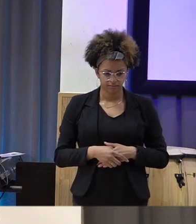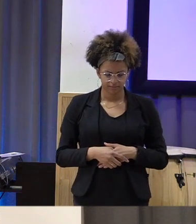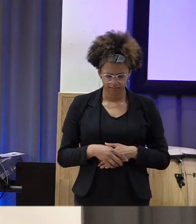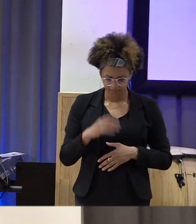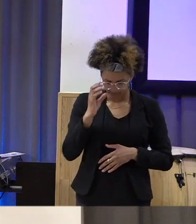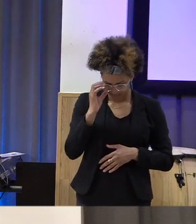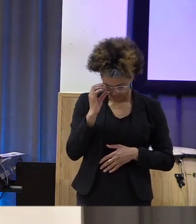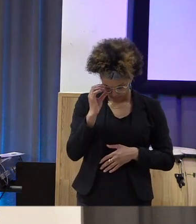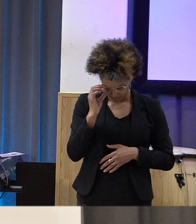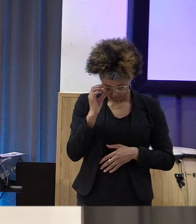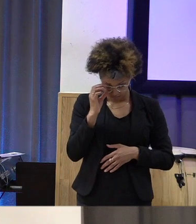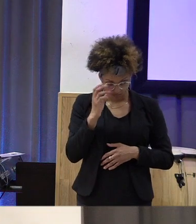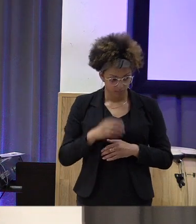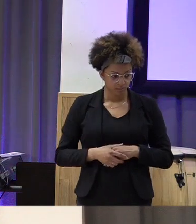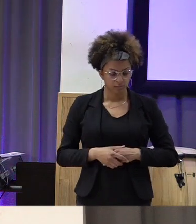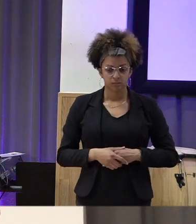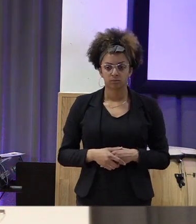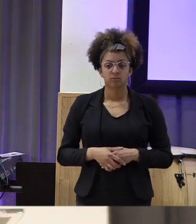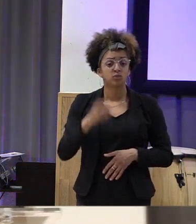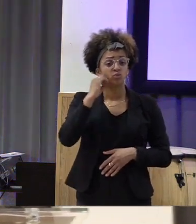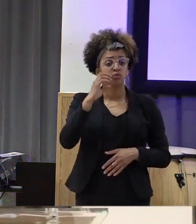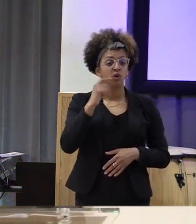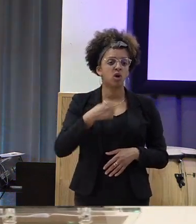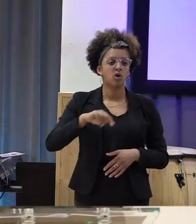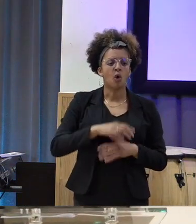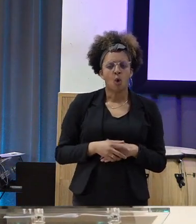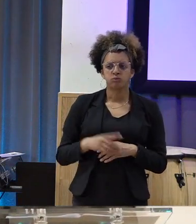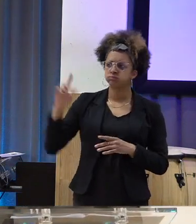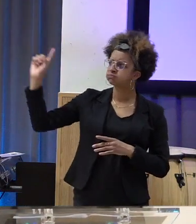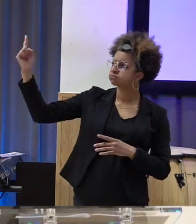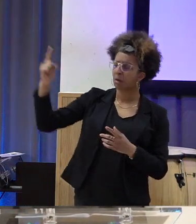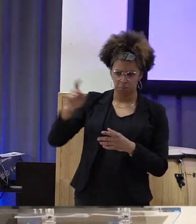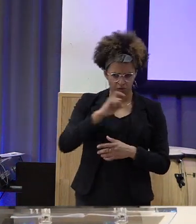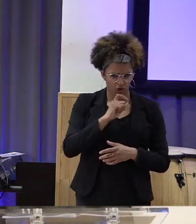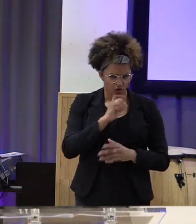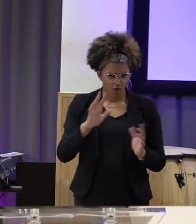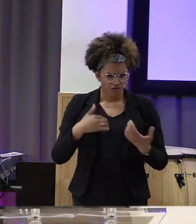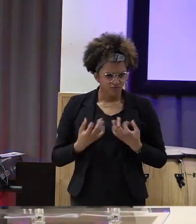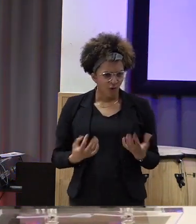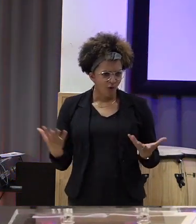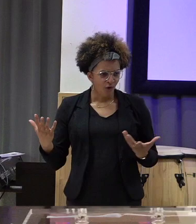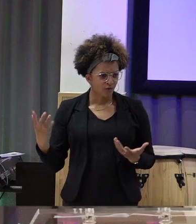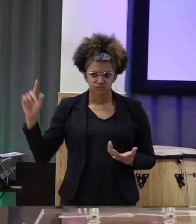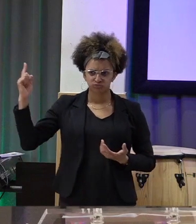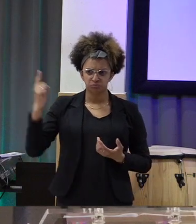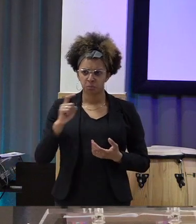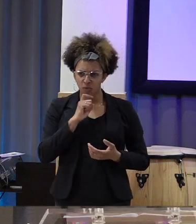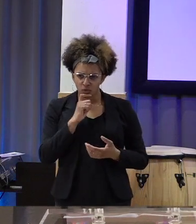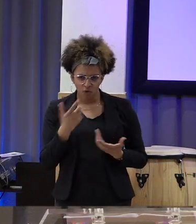On se dit, j'ai le temps. Ce n'est pas encore l'heure. Je dors un